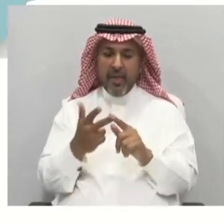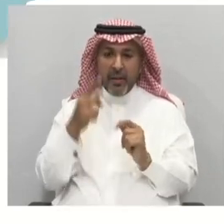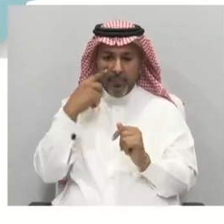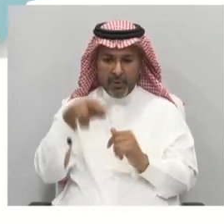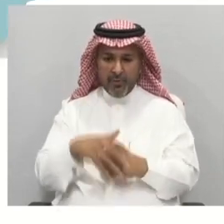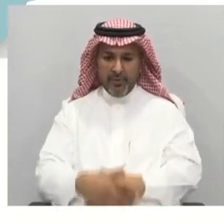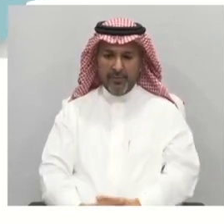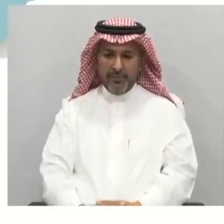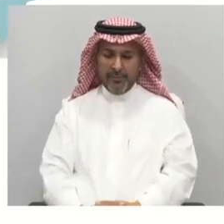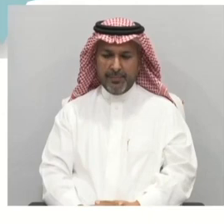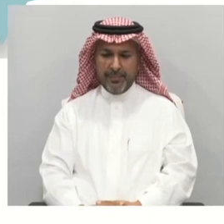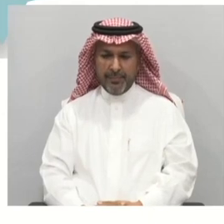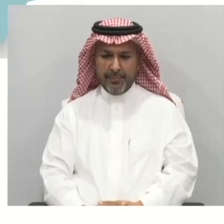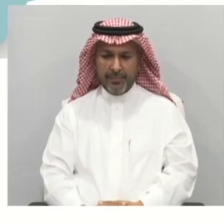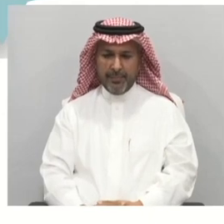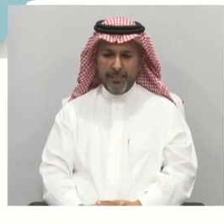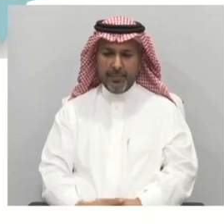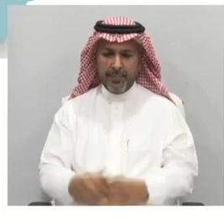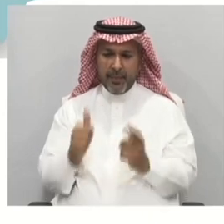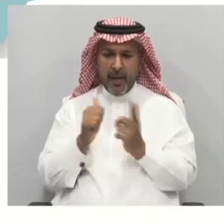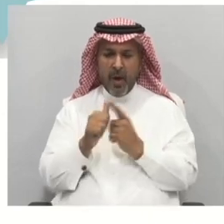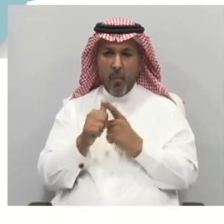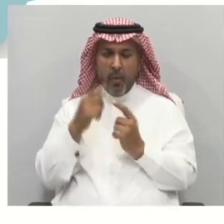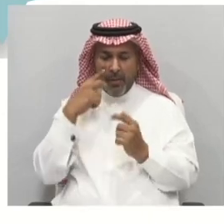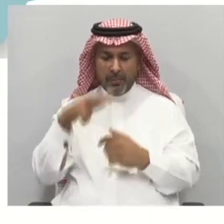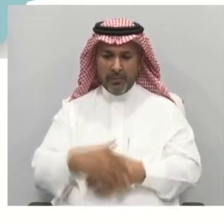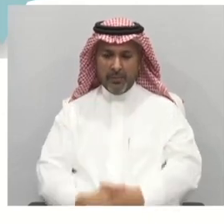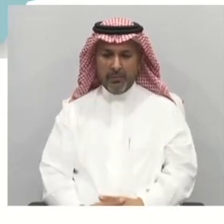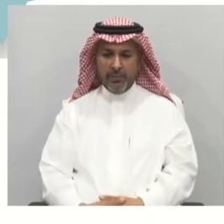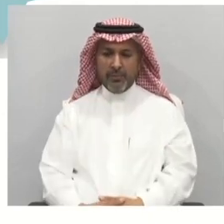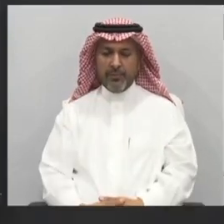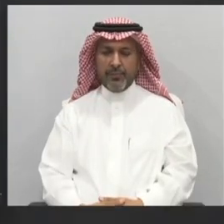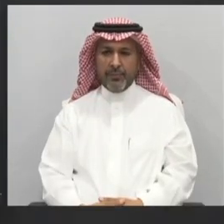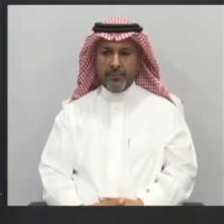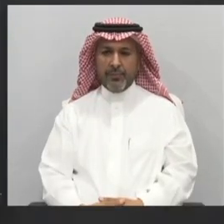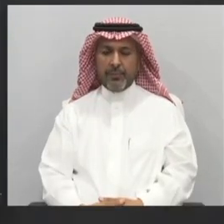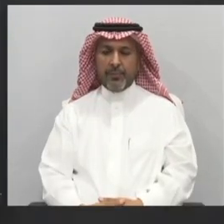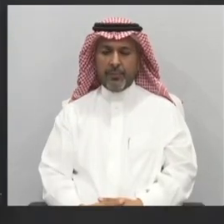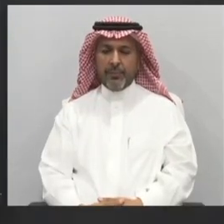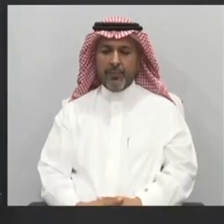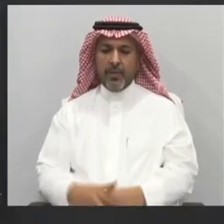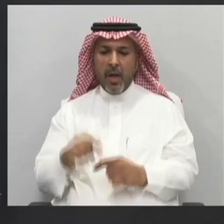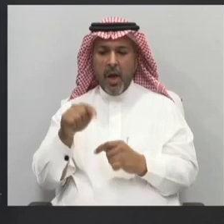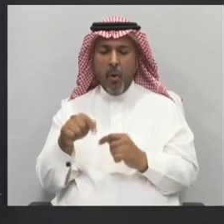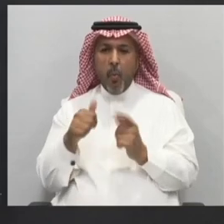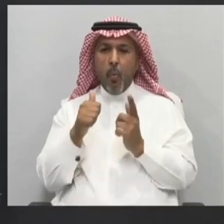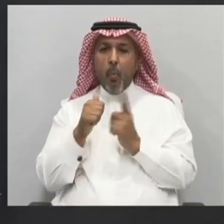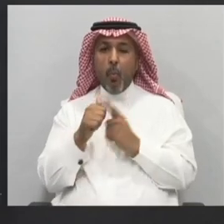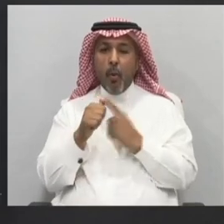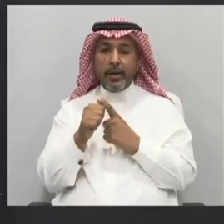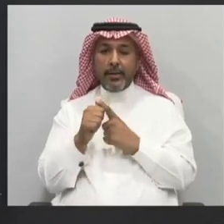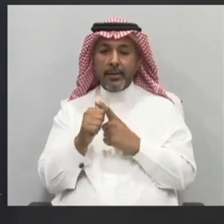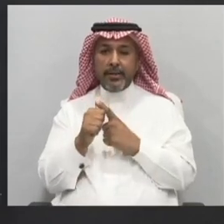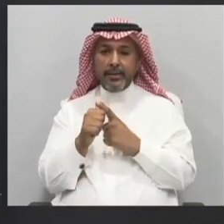من ادله وجود الله والعنصر الاول من درسنا وهو اساس هذا الدرس من ادله في وجود الله